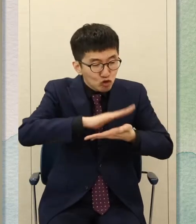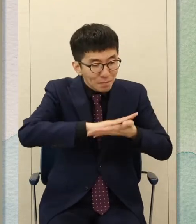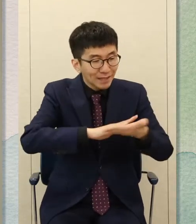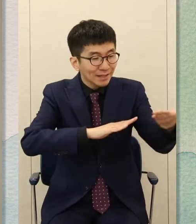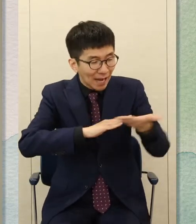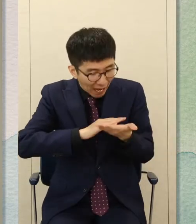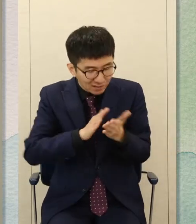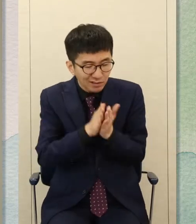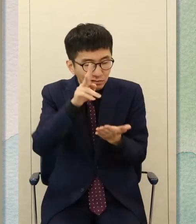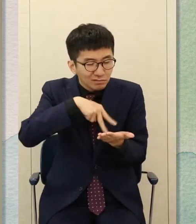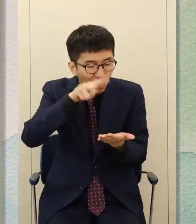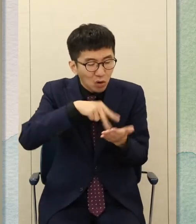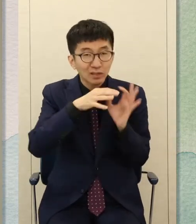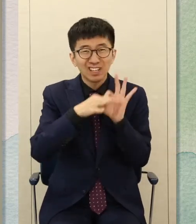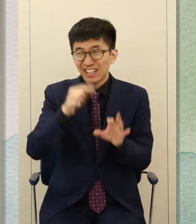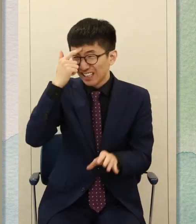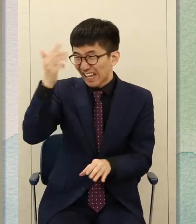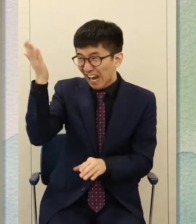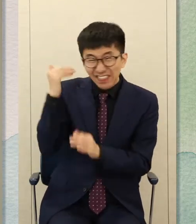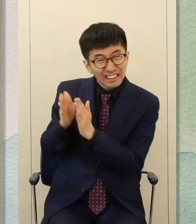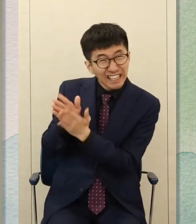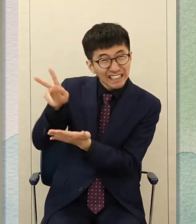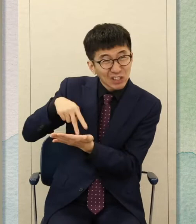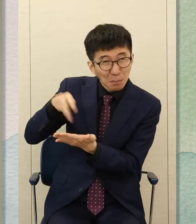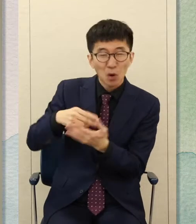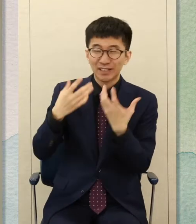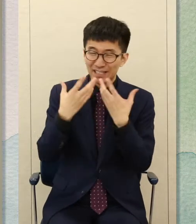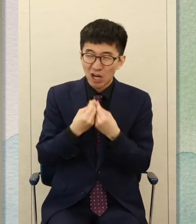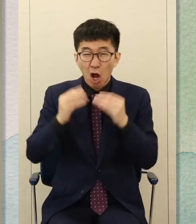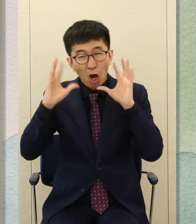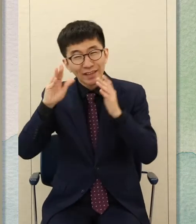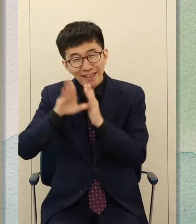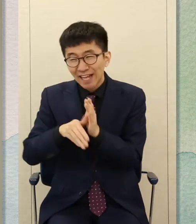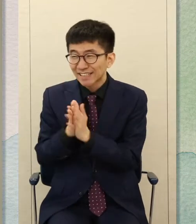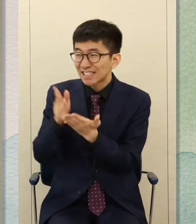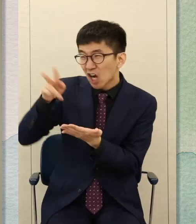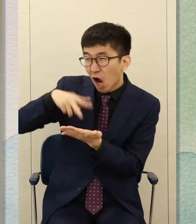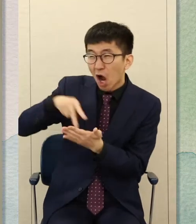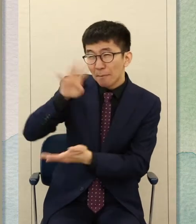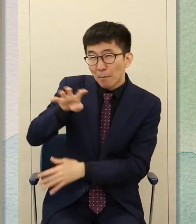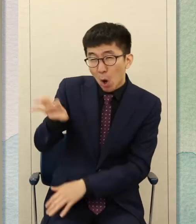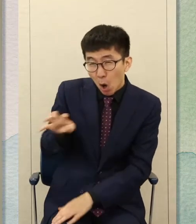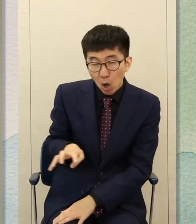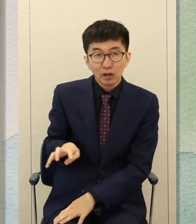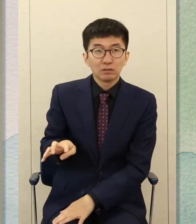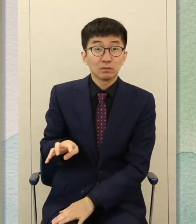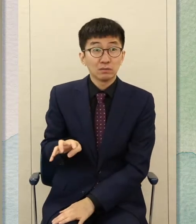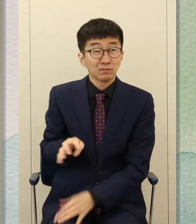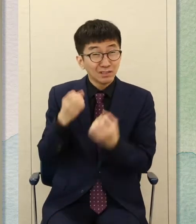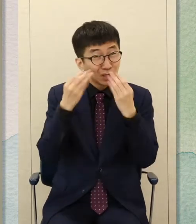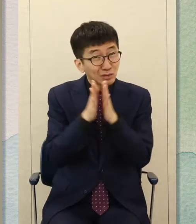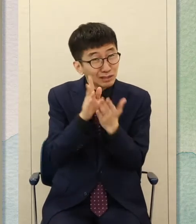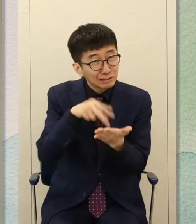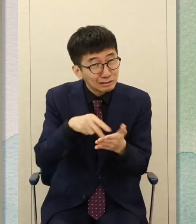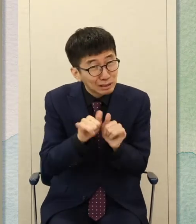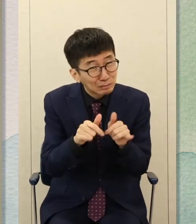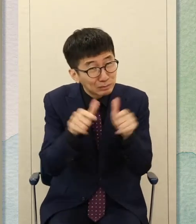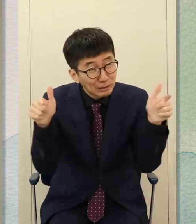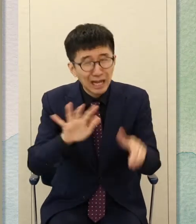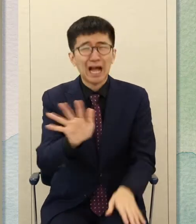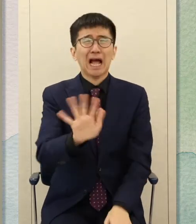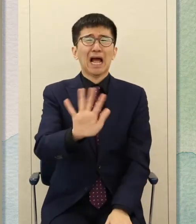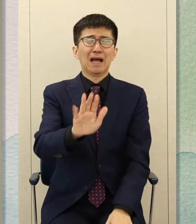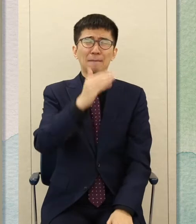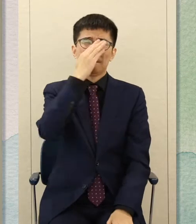돼요. 왜냐하면 옛날 책 많이 읽고 옛날에 어릴 때 읽었던 책만 반복해서 읽는다, 이렇게 해서 독자가 되는 게 아니거든요. 예,